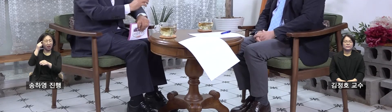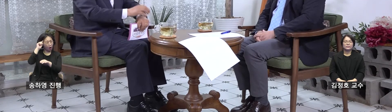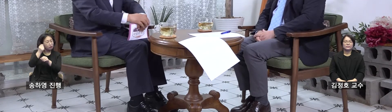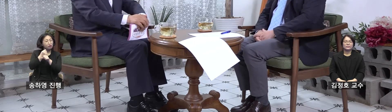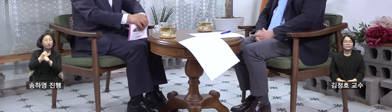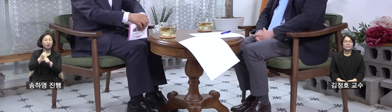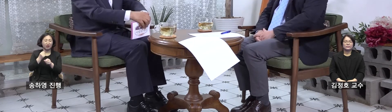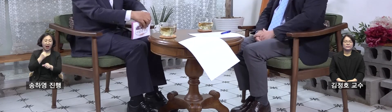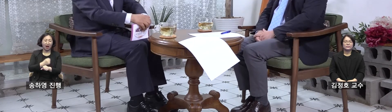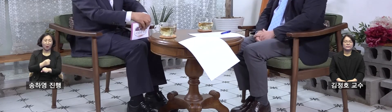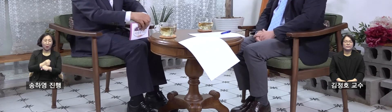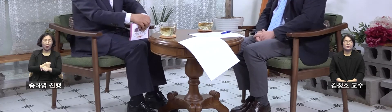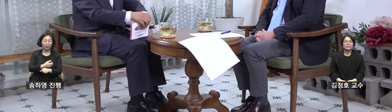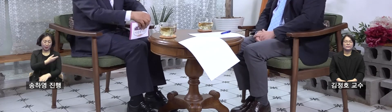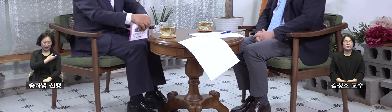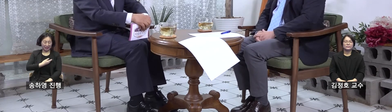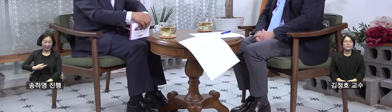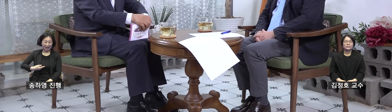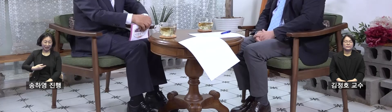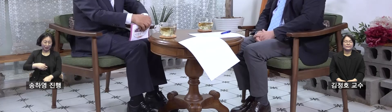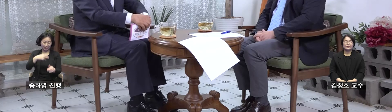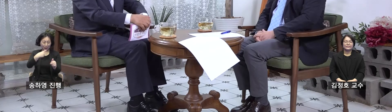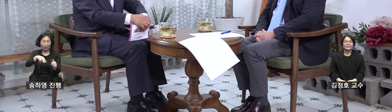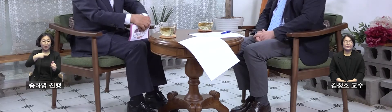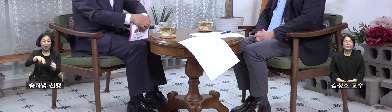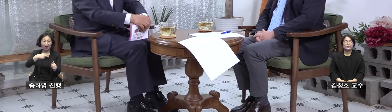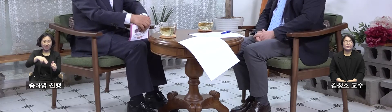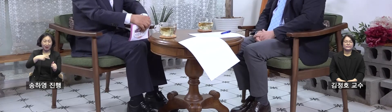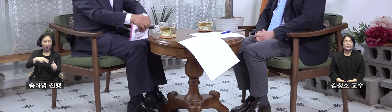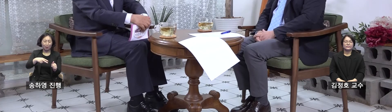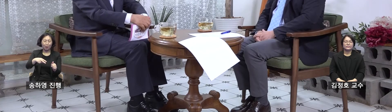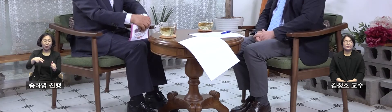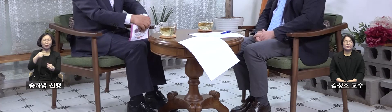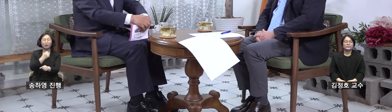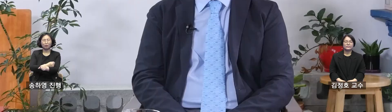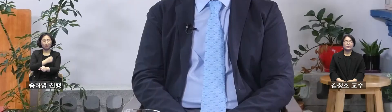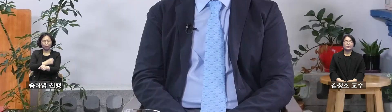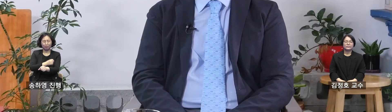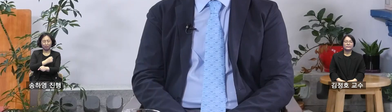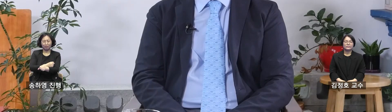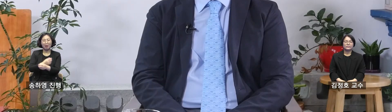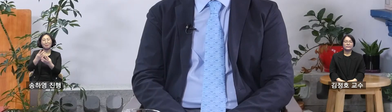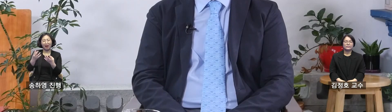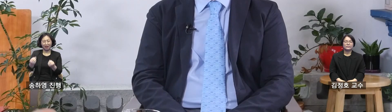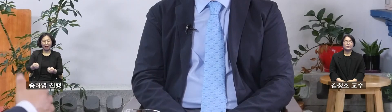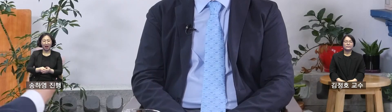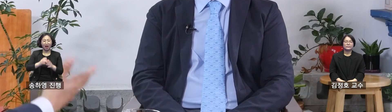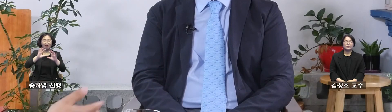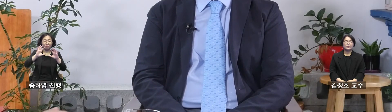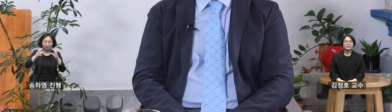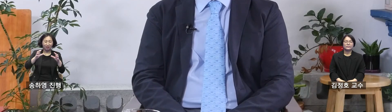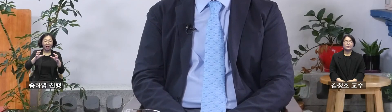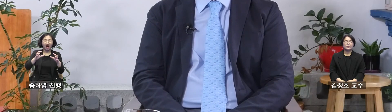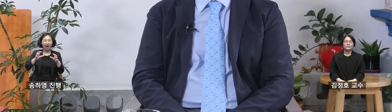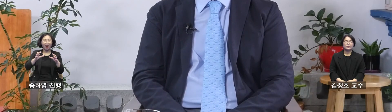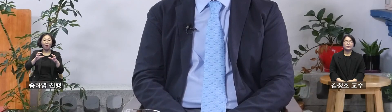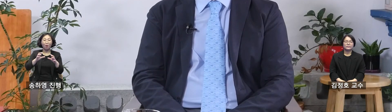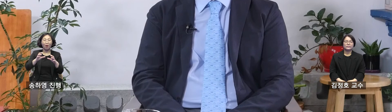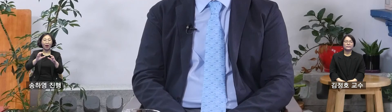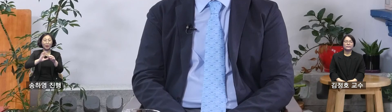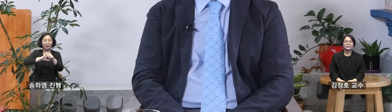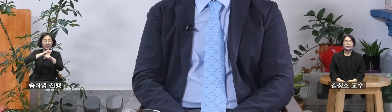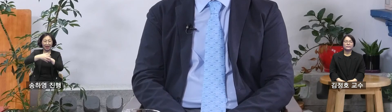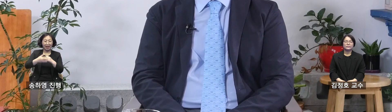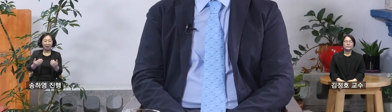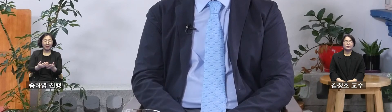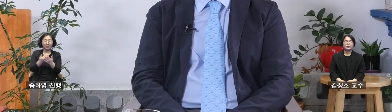후속 세대들 지도하시느라고 참 공헌을 많이 하시면서 국가 발전과 세계 인류를 위해서 많은 공헌을